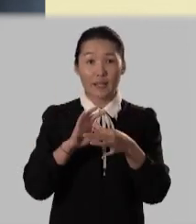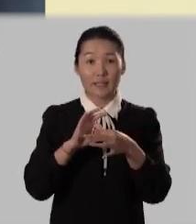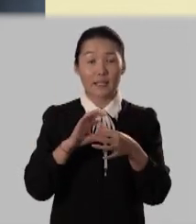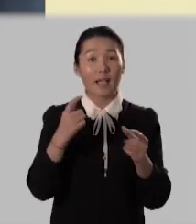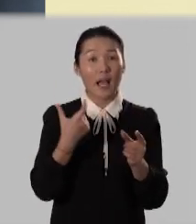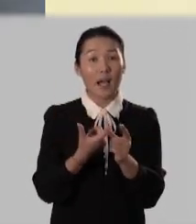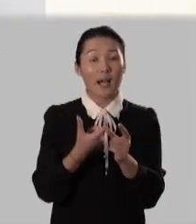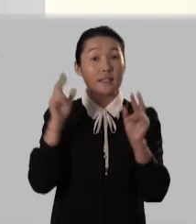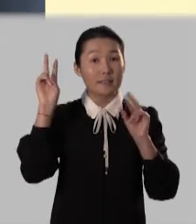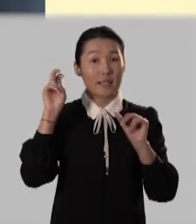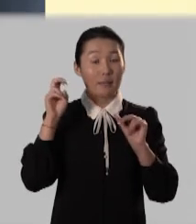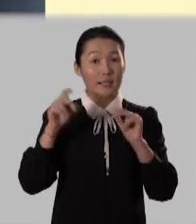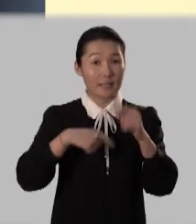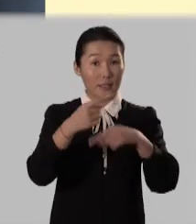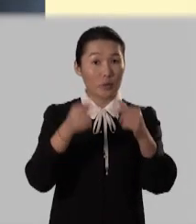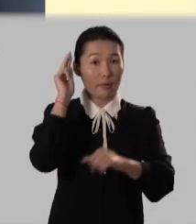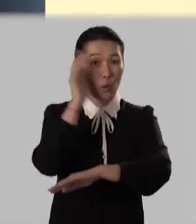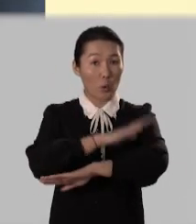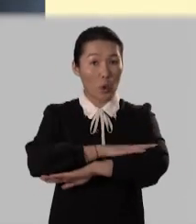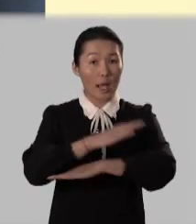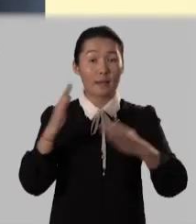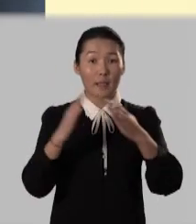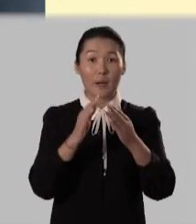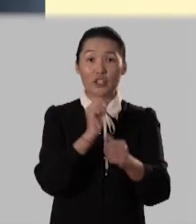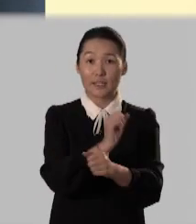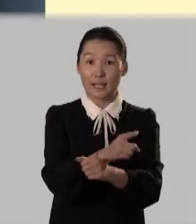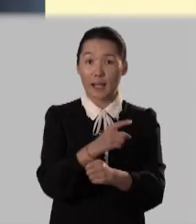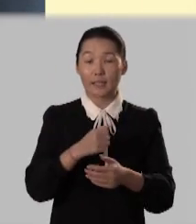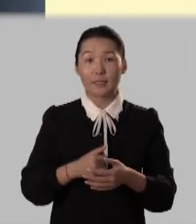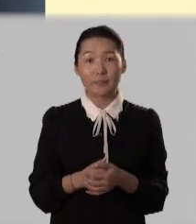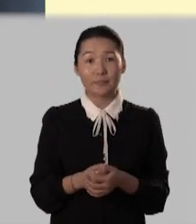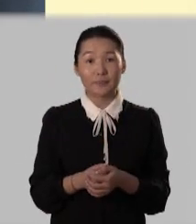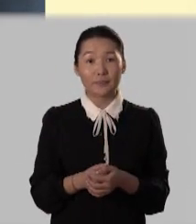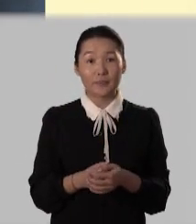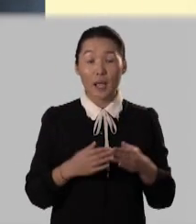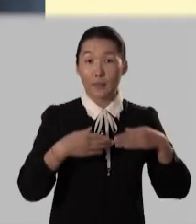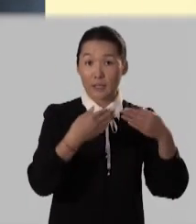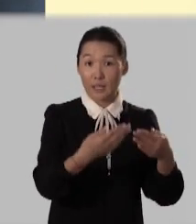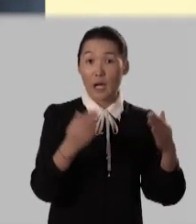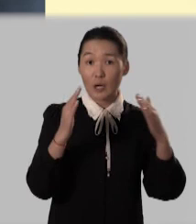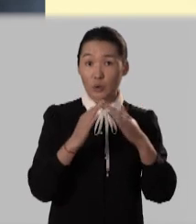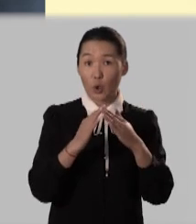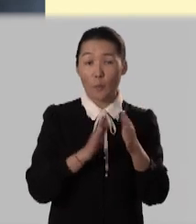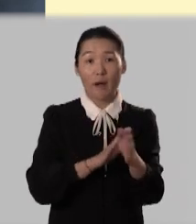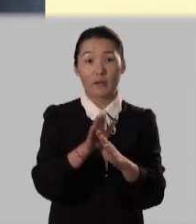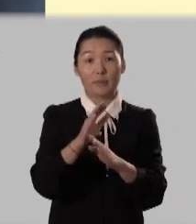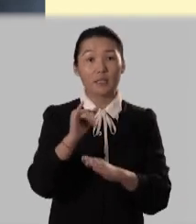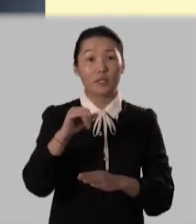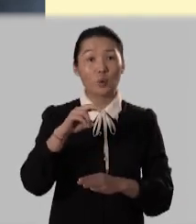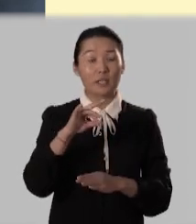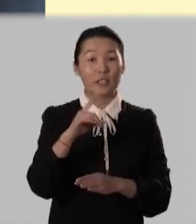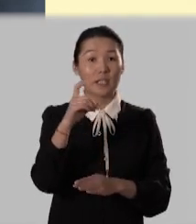урока домашнее задание предлагаю дома выполнить упражнение